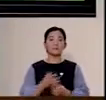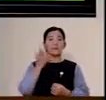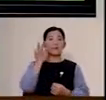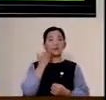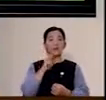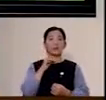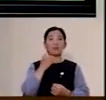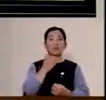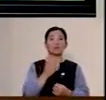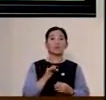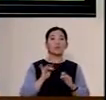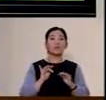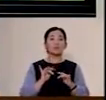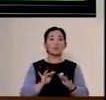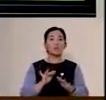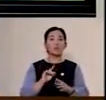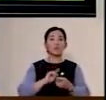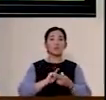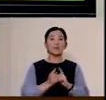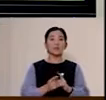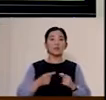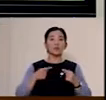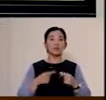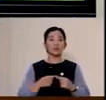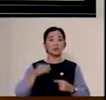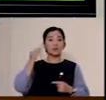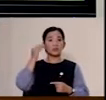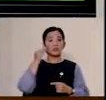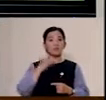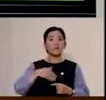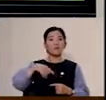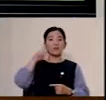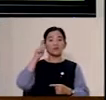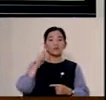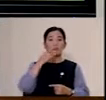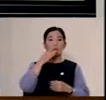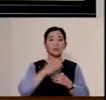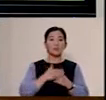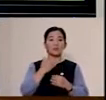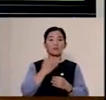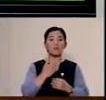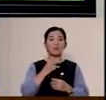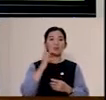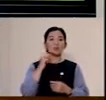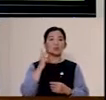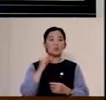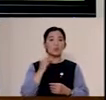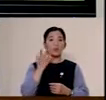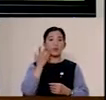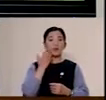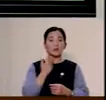Когда, по-вашему, происходит замена точного значения величины близким к нему круглым числом?